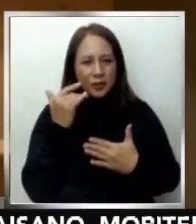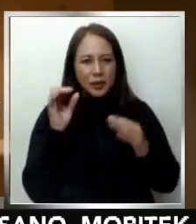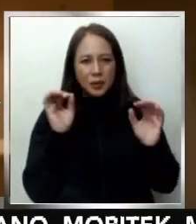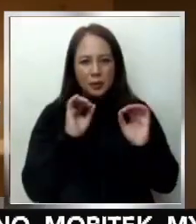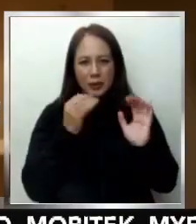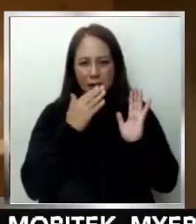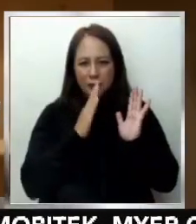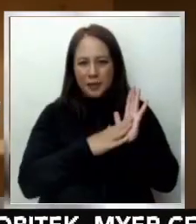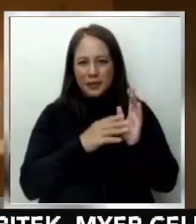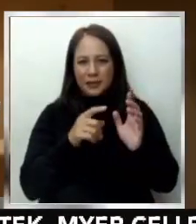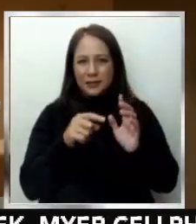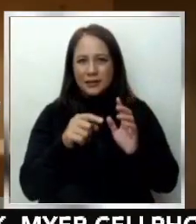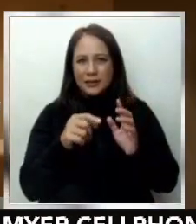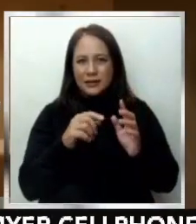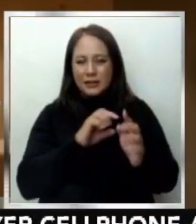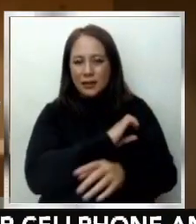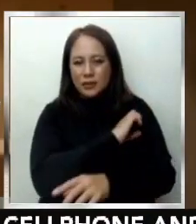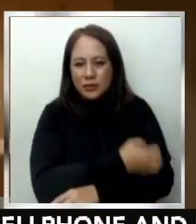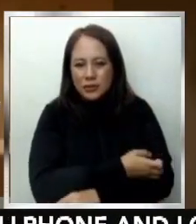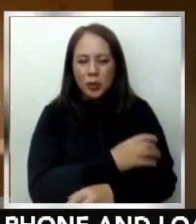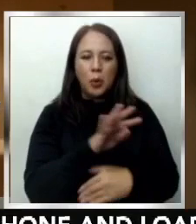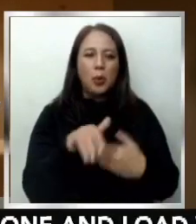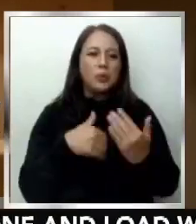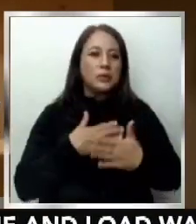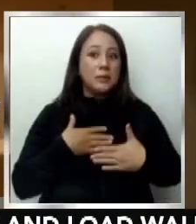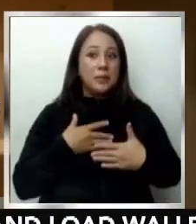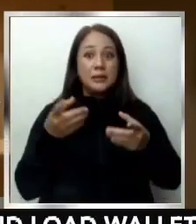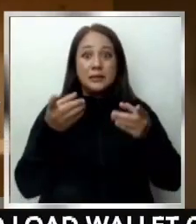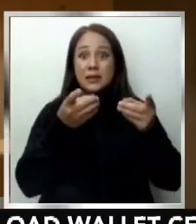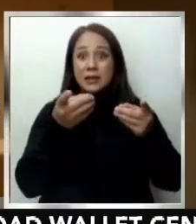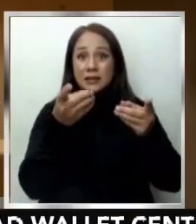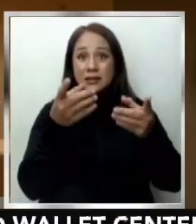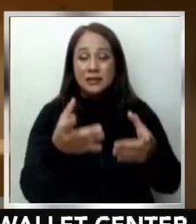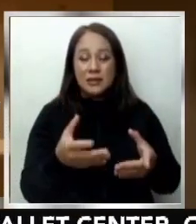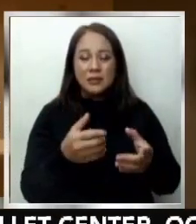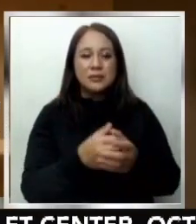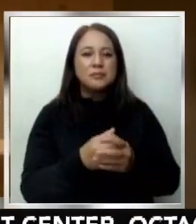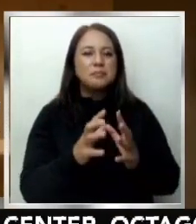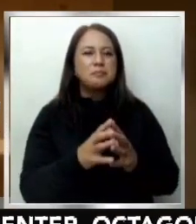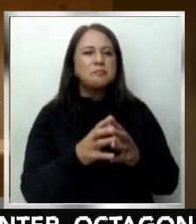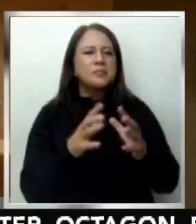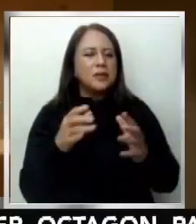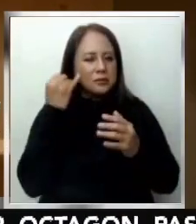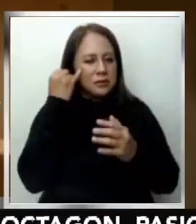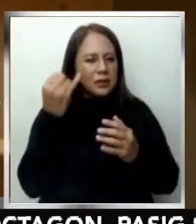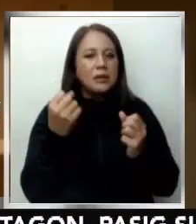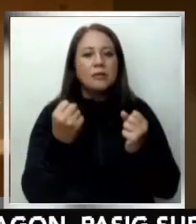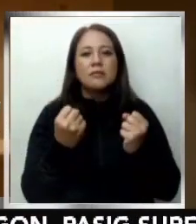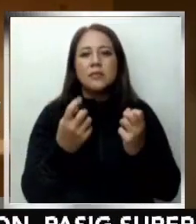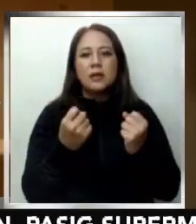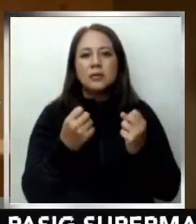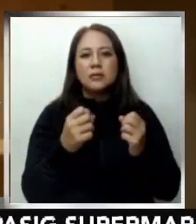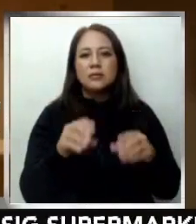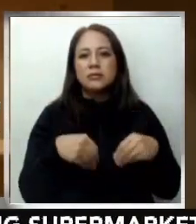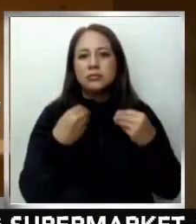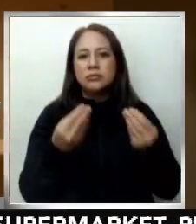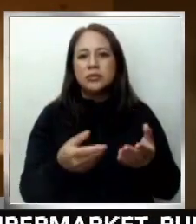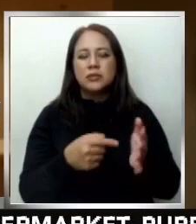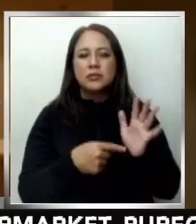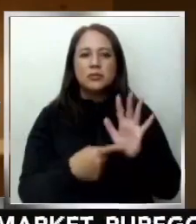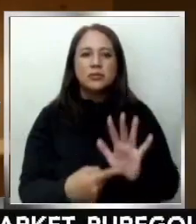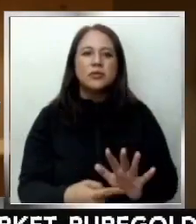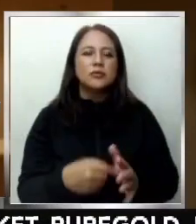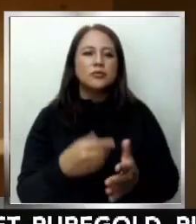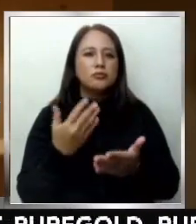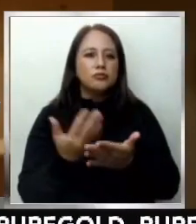lahat masaya lang. And kahit si Derek kasi sobrang andami niyang ideas na binibigay sa scene. Parang bagong ideas, ganun. And